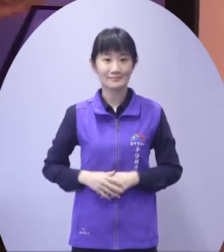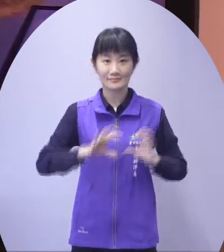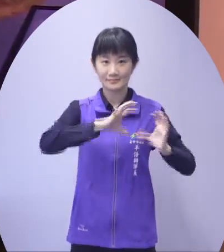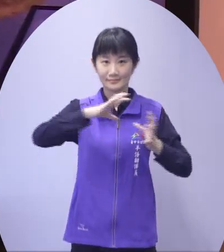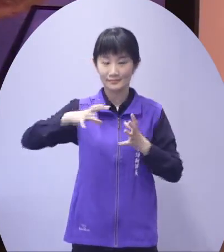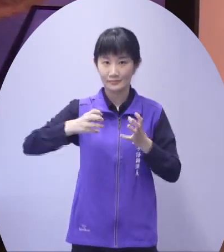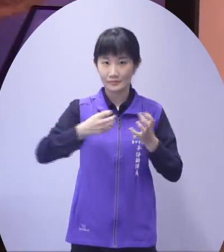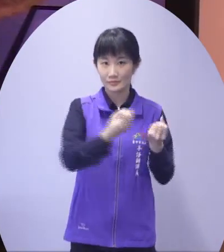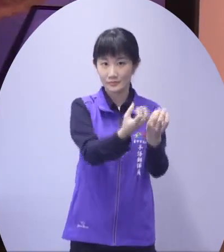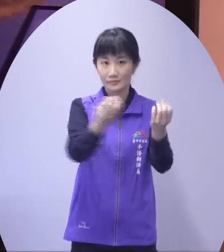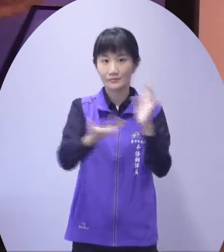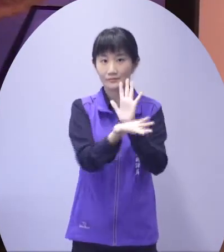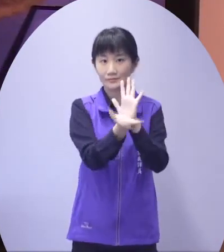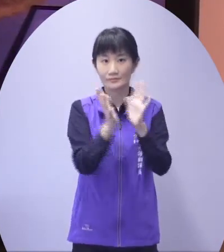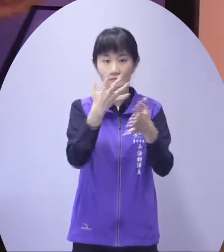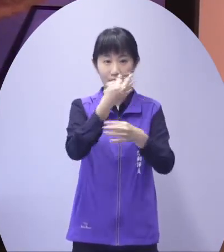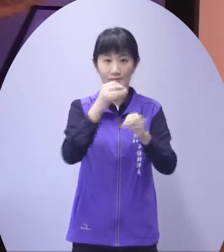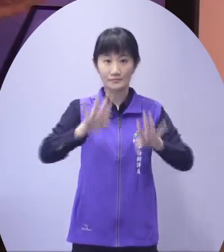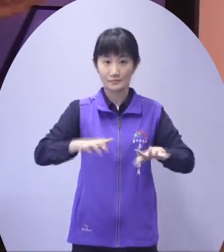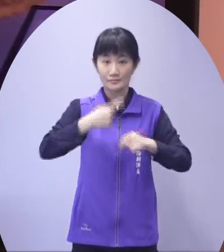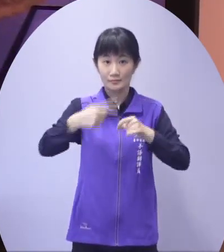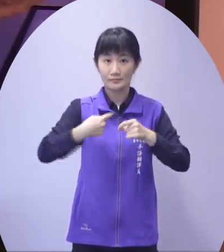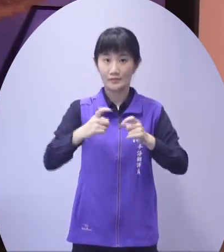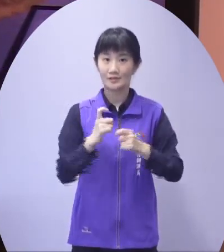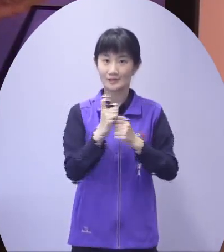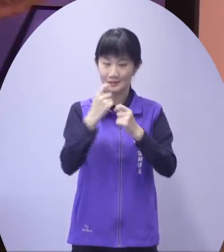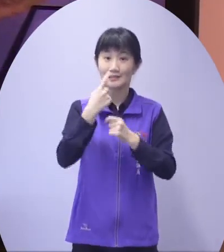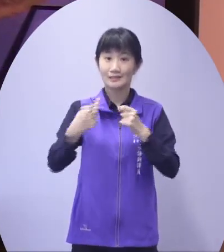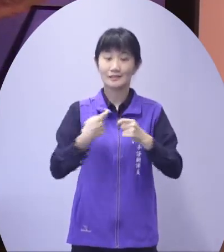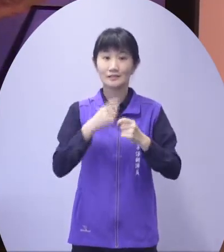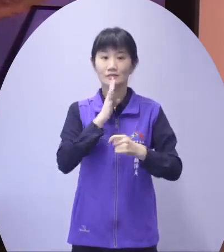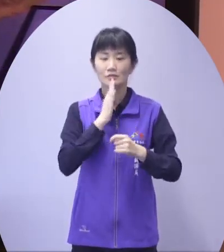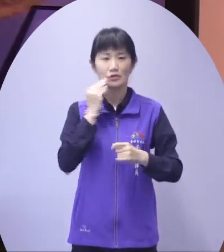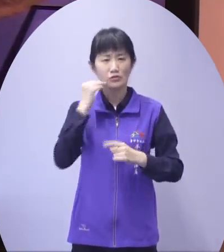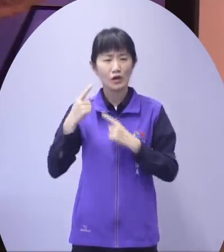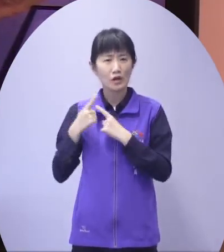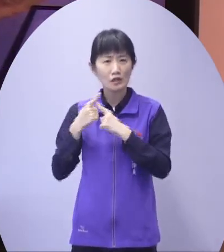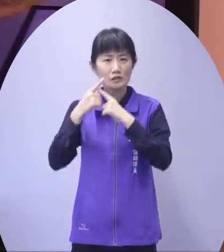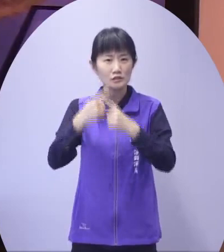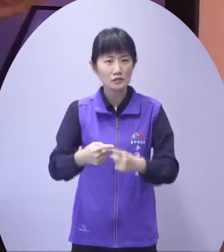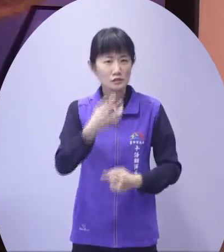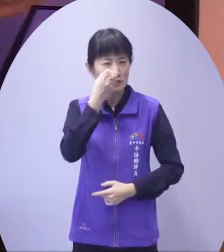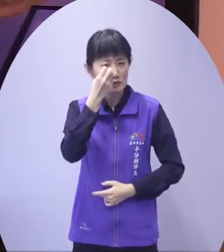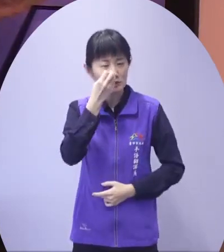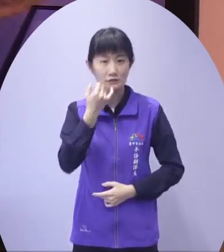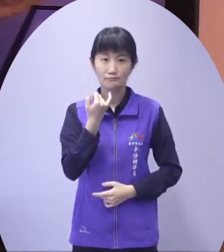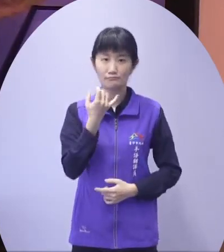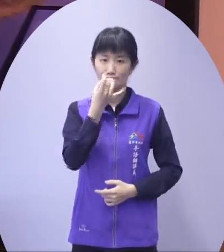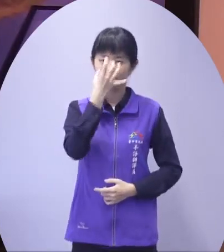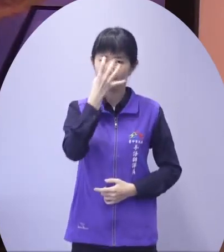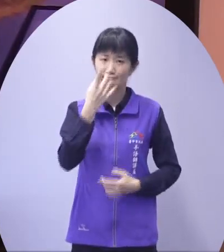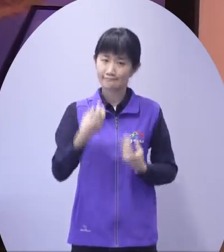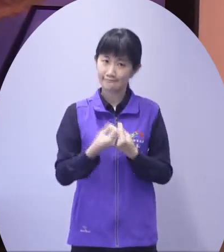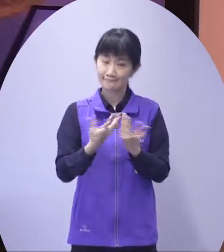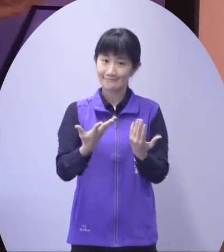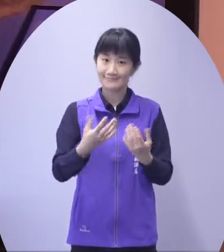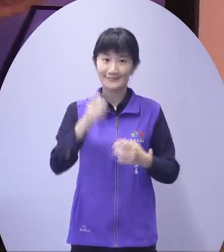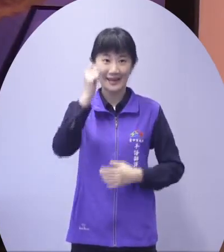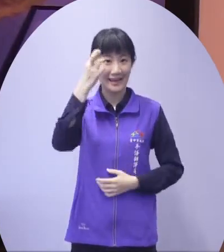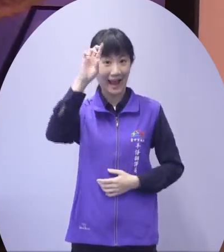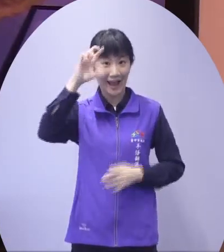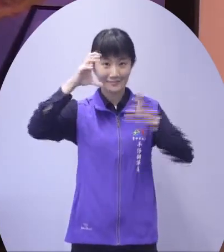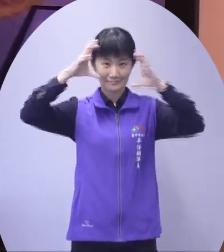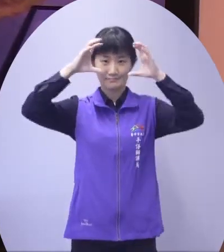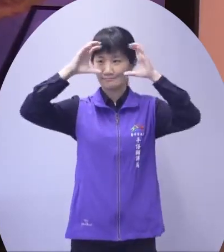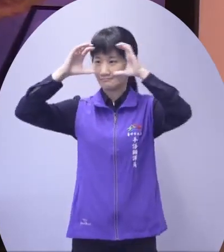今年是10周年，我们针对一些比较不方便到达现场来观展的一些民众呢，我们提供了 AR 扩增